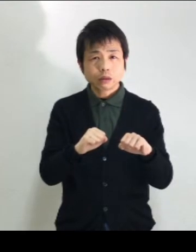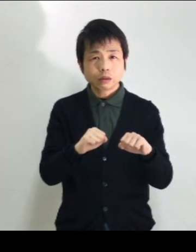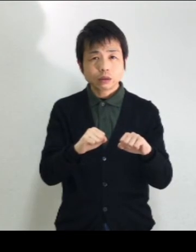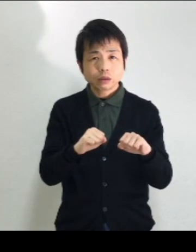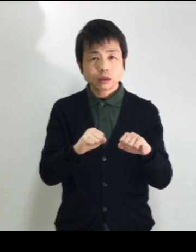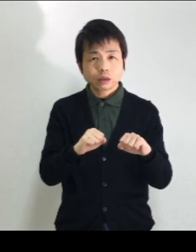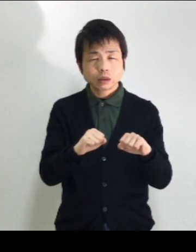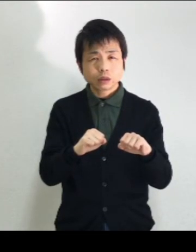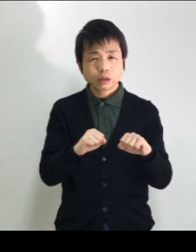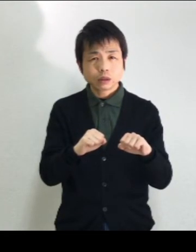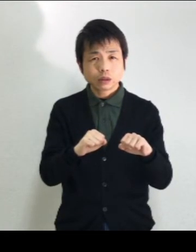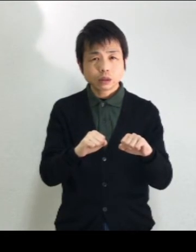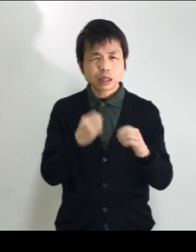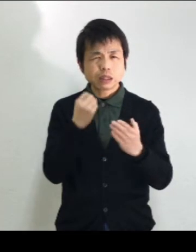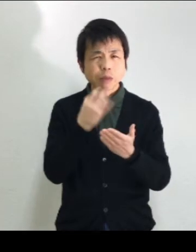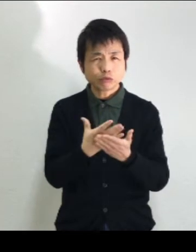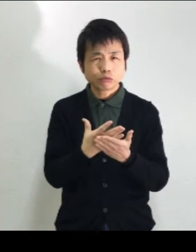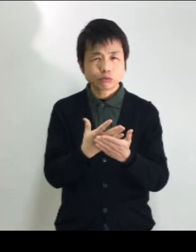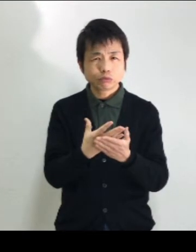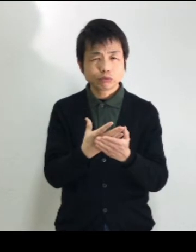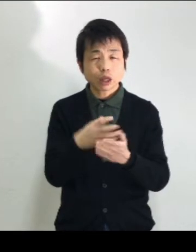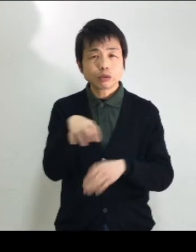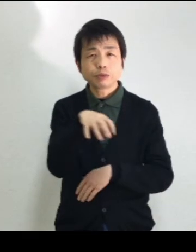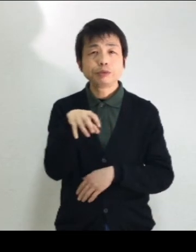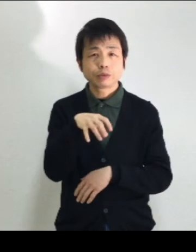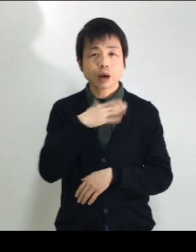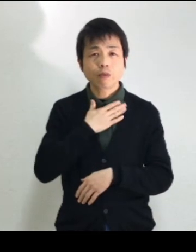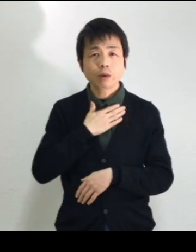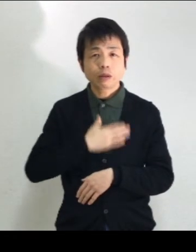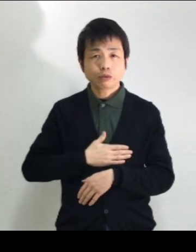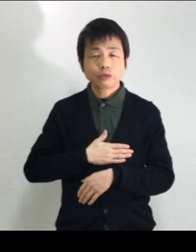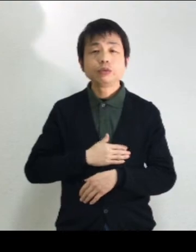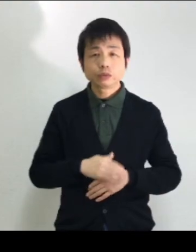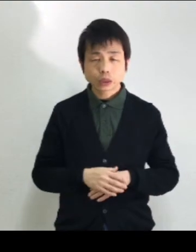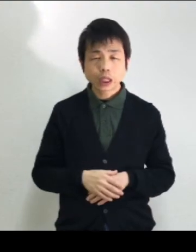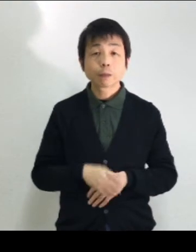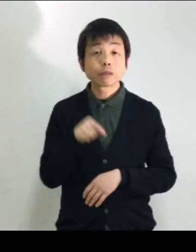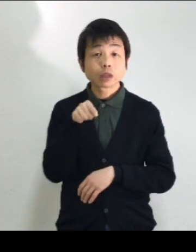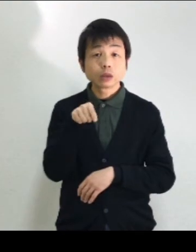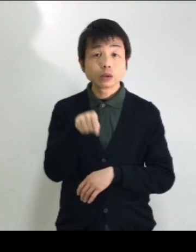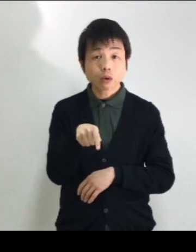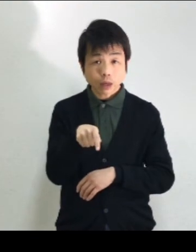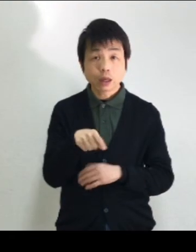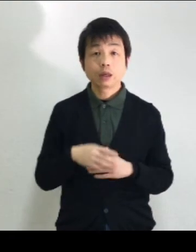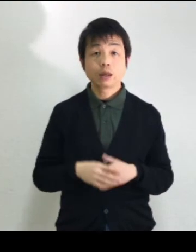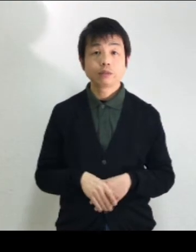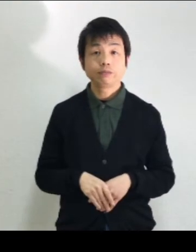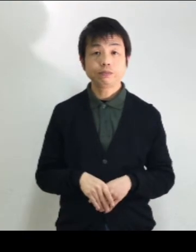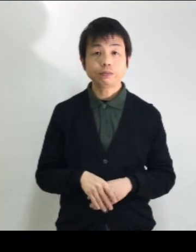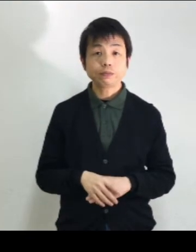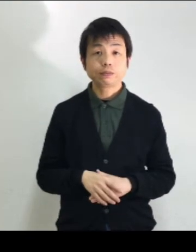しまうっていうところが結構わかっているっていうところで、そこは、